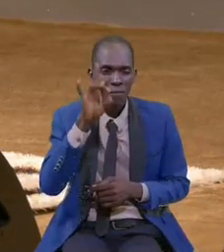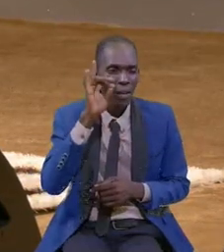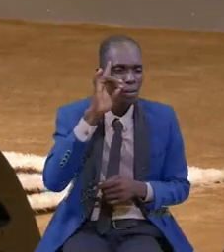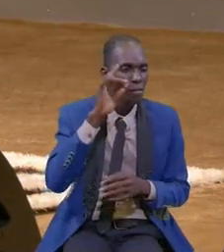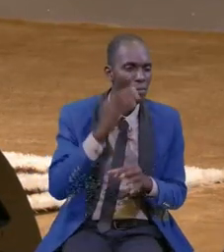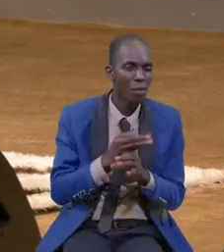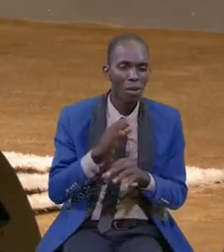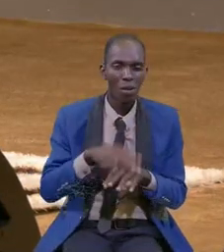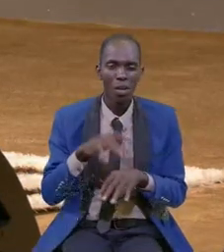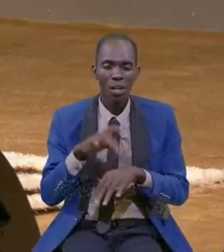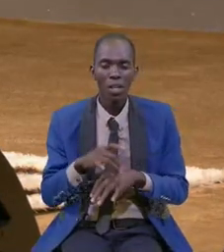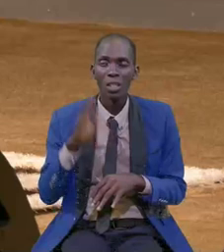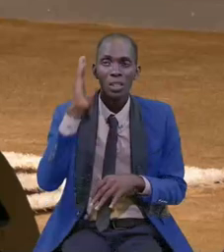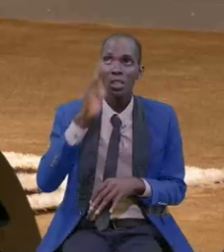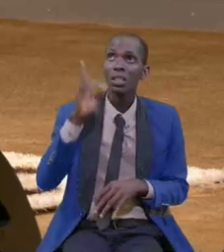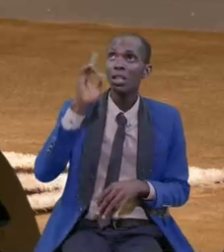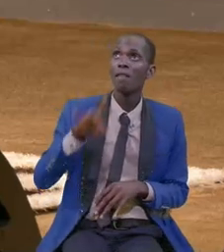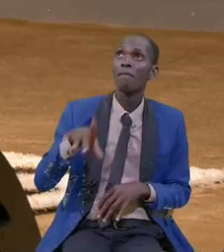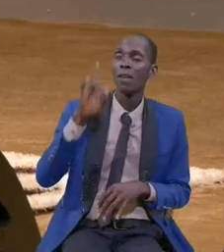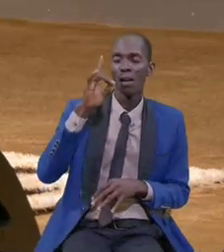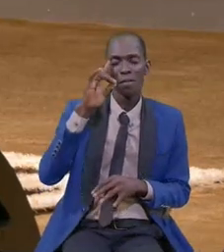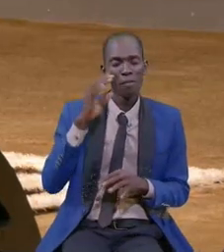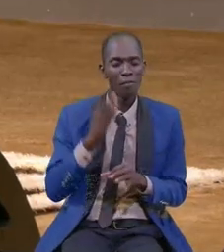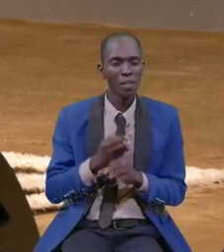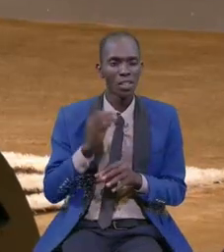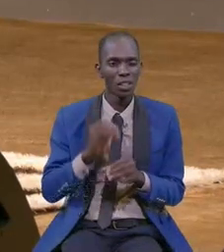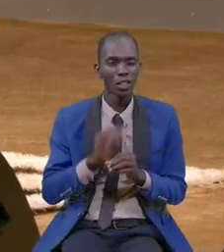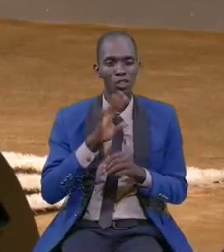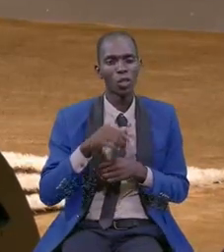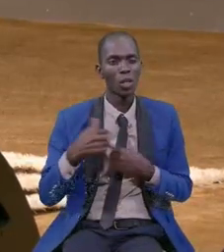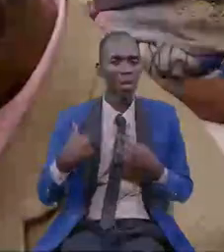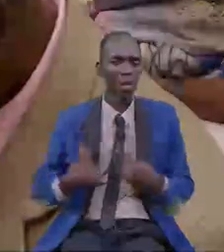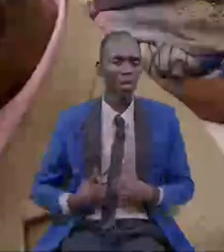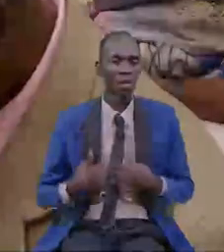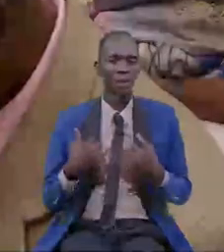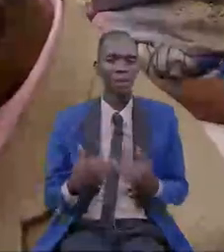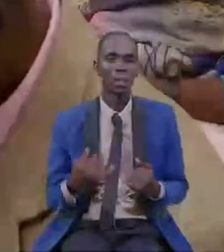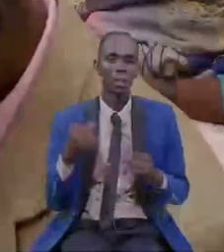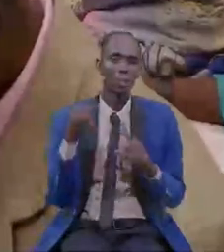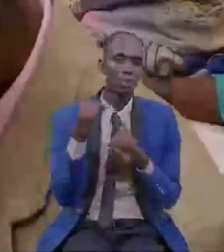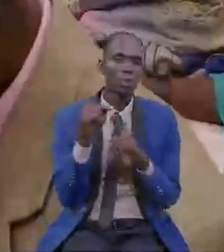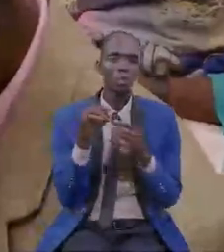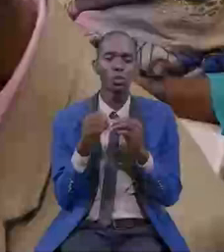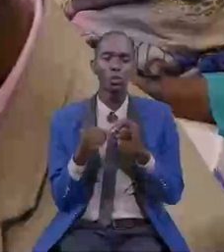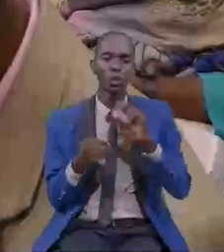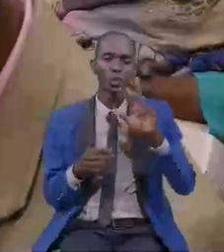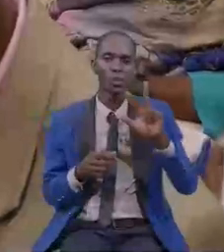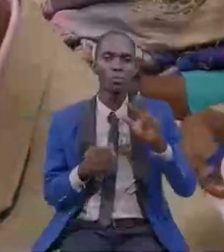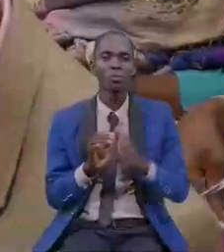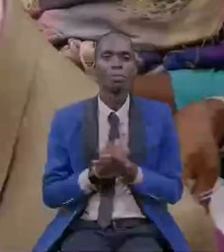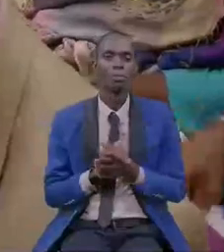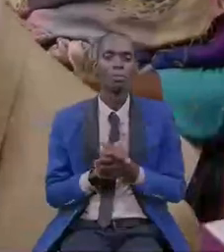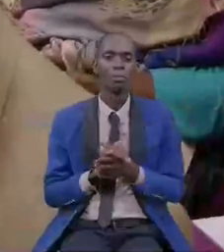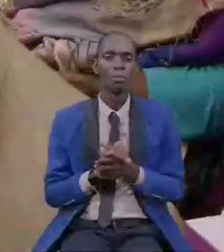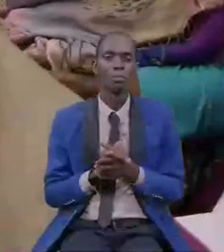trouvera-t-il la foi dans votre cœur nous considérons point numéro 3 maintenant le point numéro 3 présent nous parlons